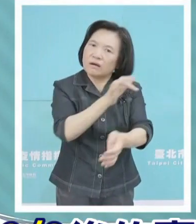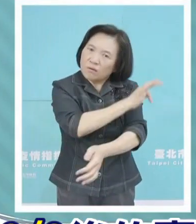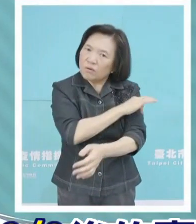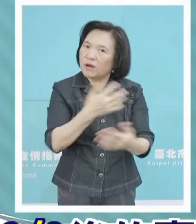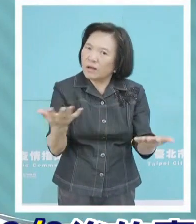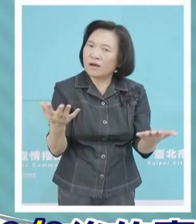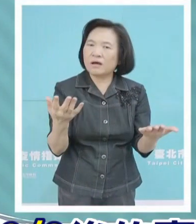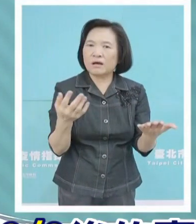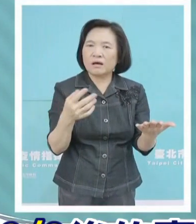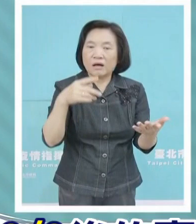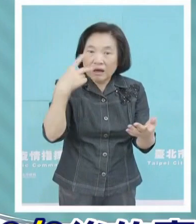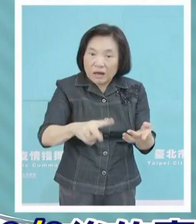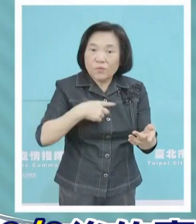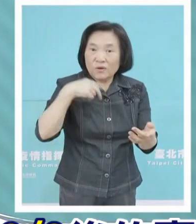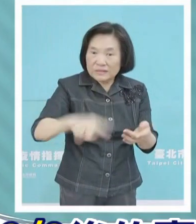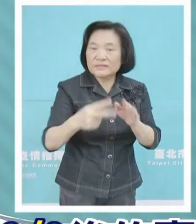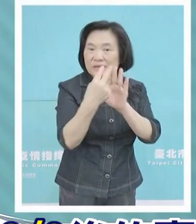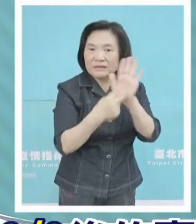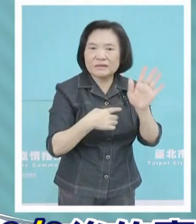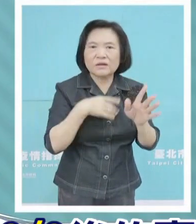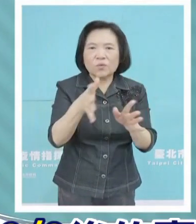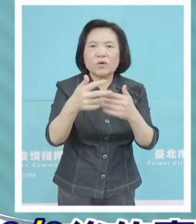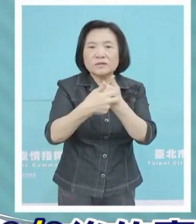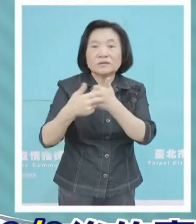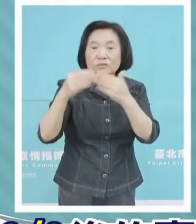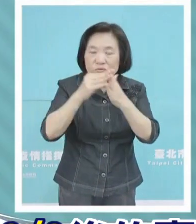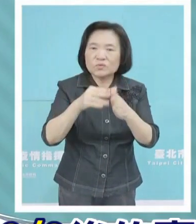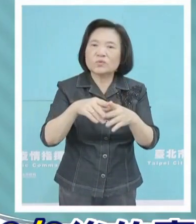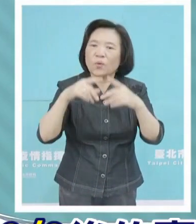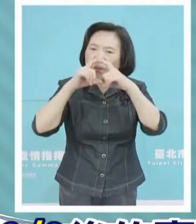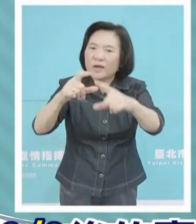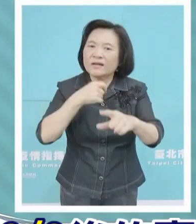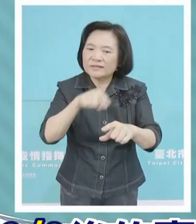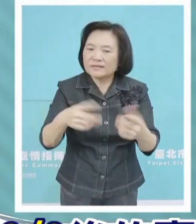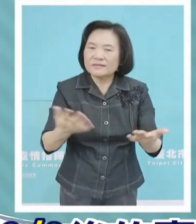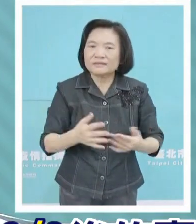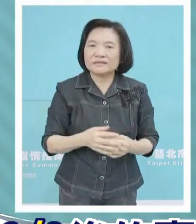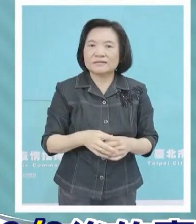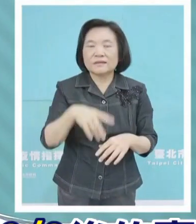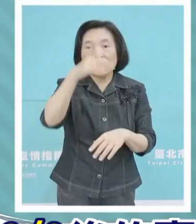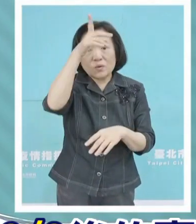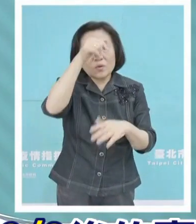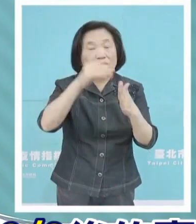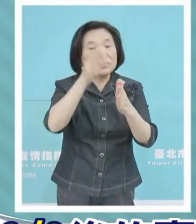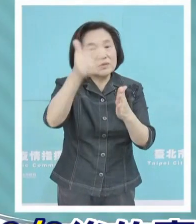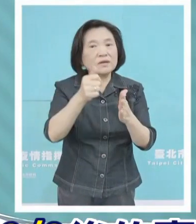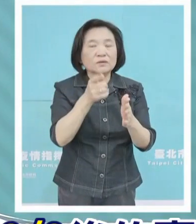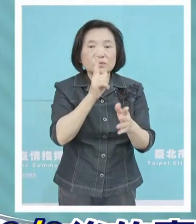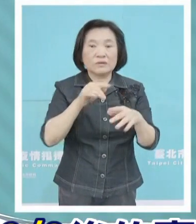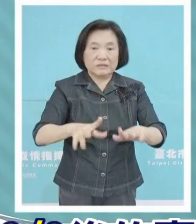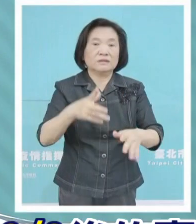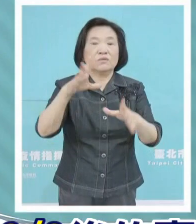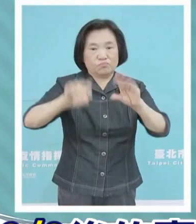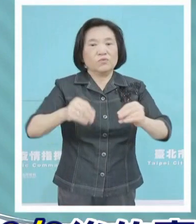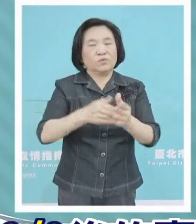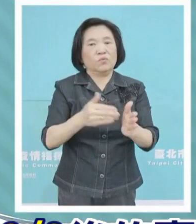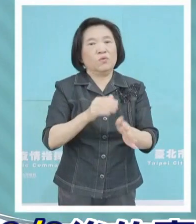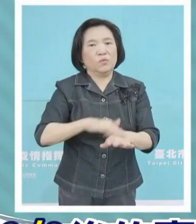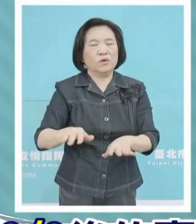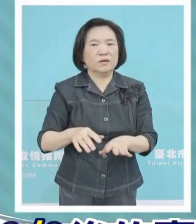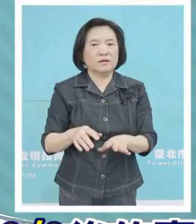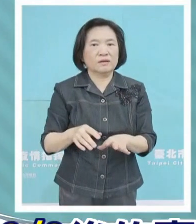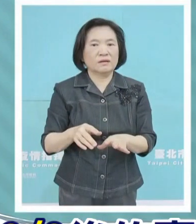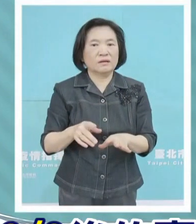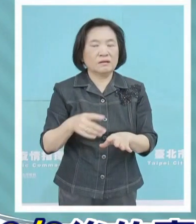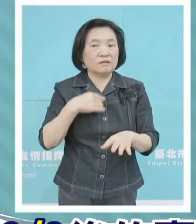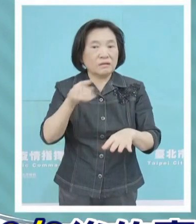请卫生局回应，然后黄局长说今天会打完，医院诊所可是不是在打在不在施打范围的地方有